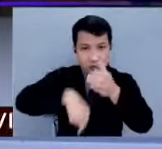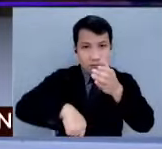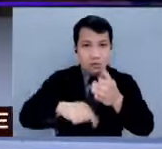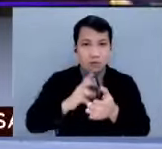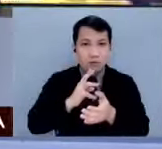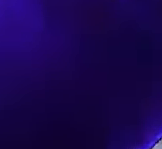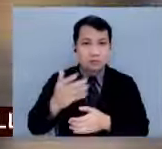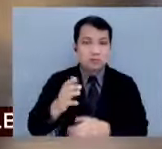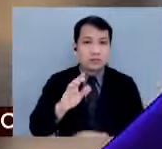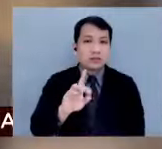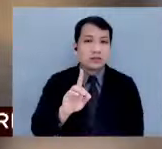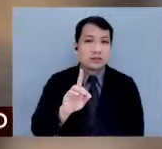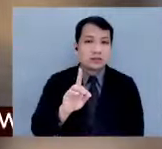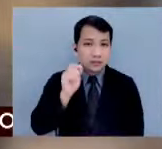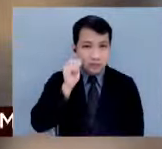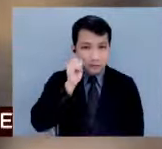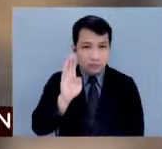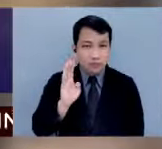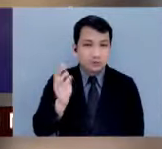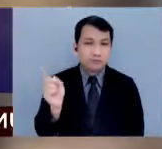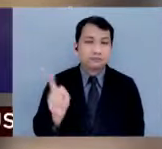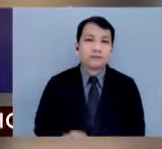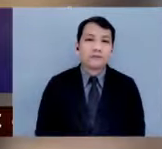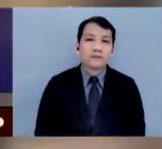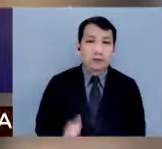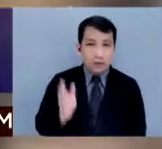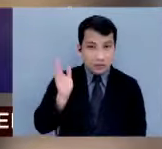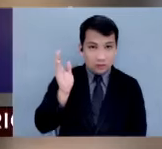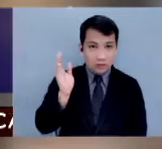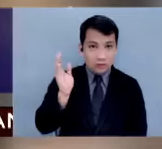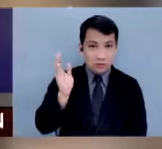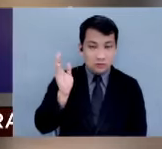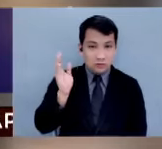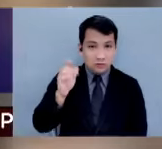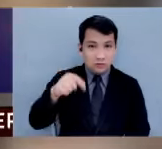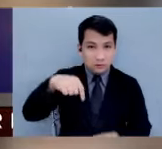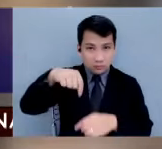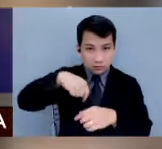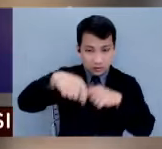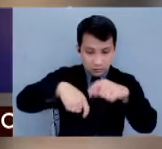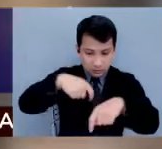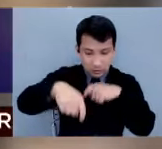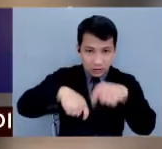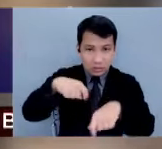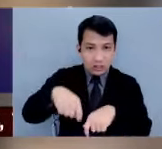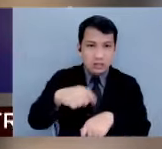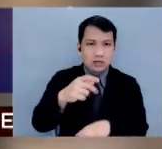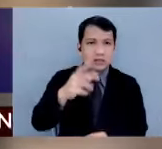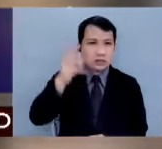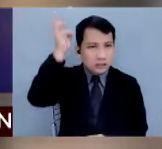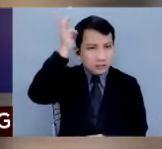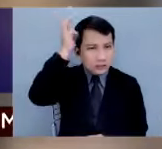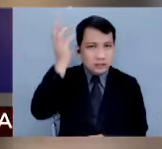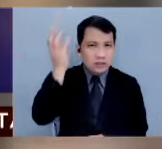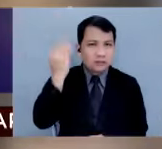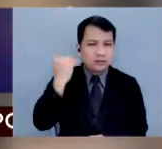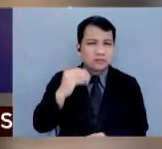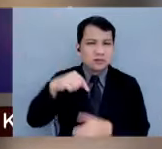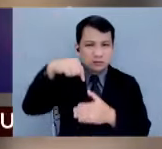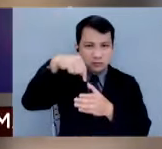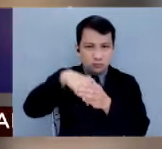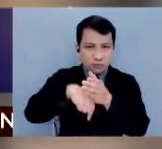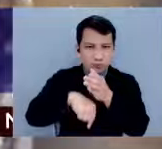Abuel. Ito ang balong hinukay ng dalawang trabahador sa Tabok City, Kalinga nitong Martes. May lalim itong halos